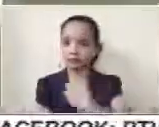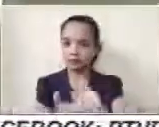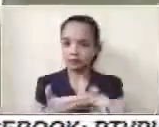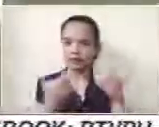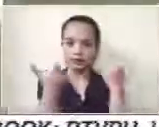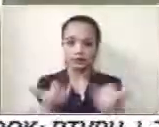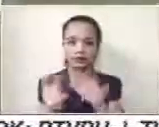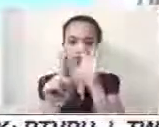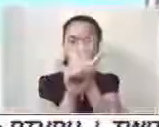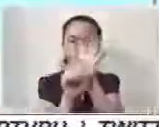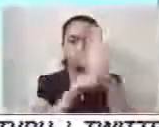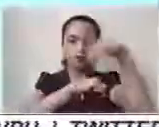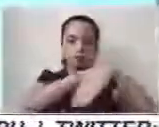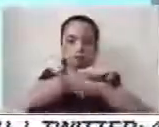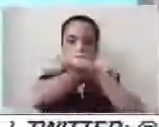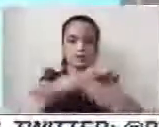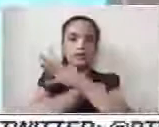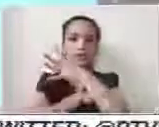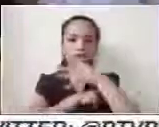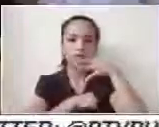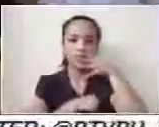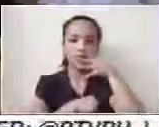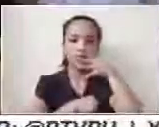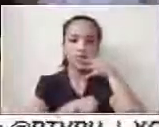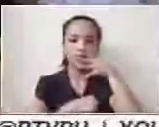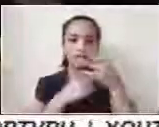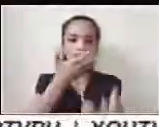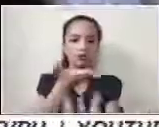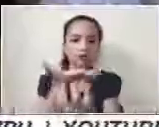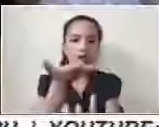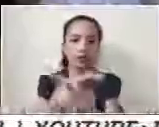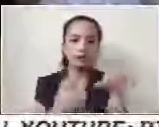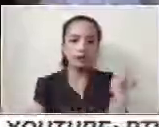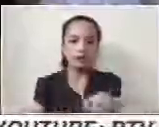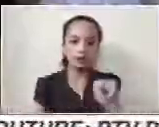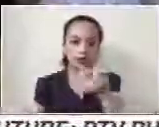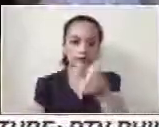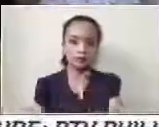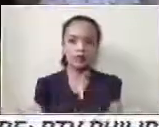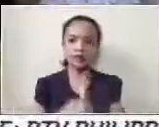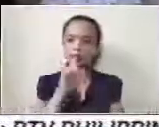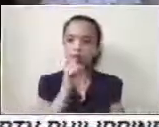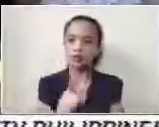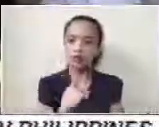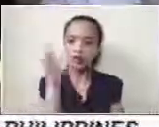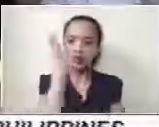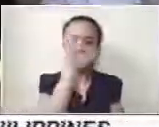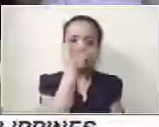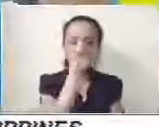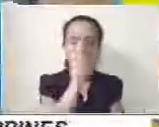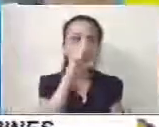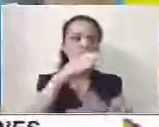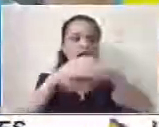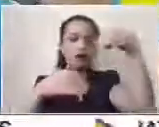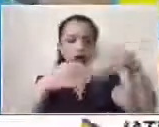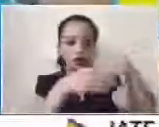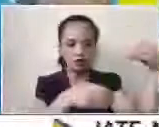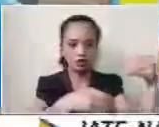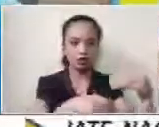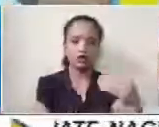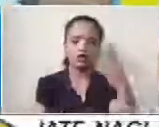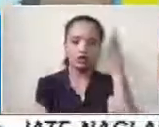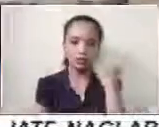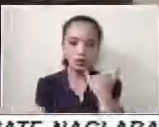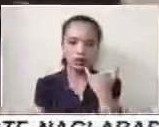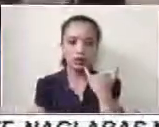na nagpapatupad ng health at safety protocols. Dagdag ni Puyat, sakaling makamit ang population protection sa NCR, makakaasa